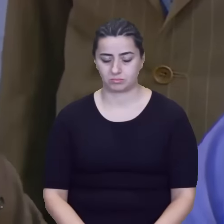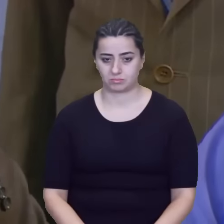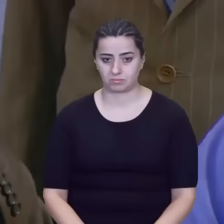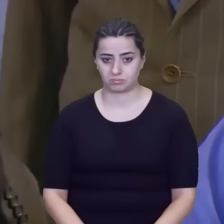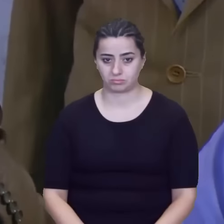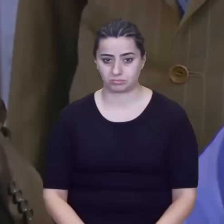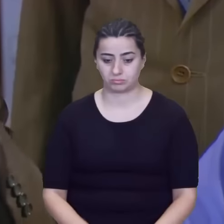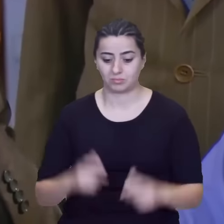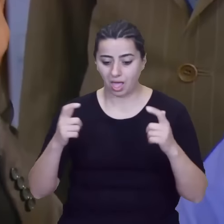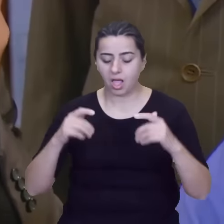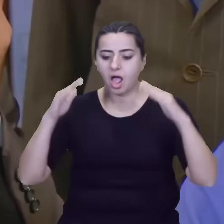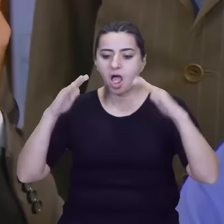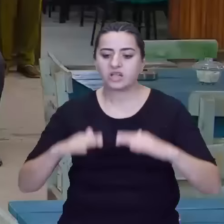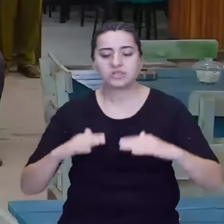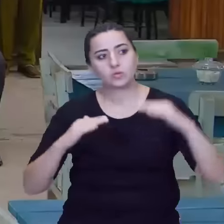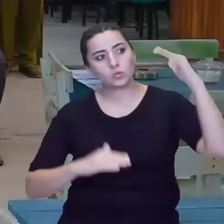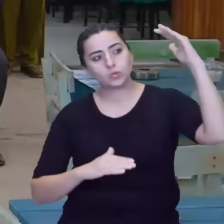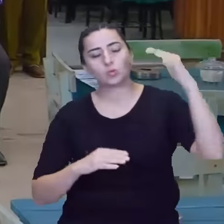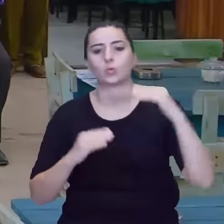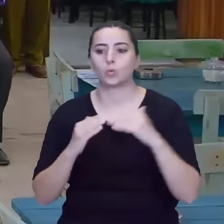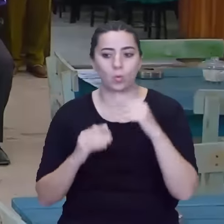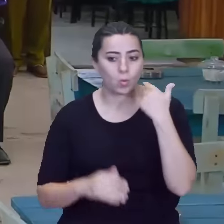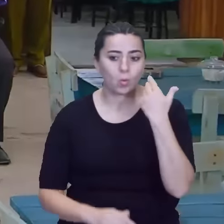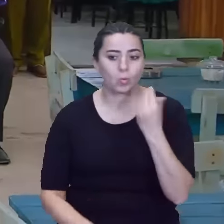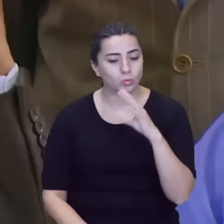Sizin mahalle alçakta kalıyor olabilir diyor.